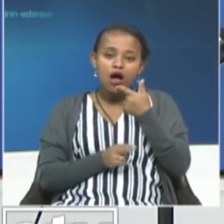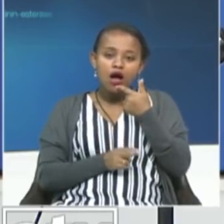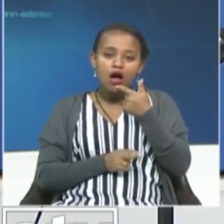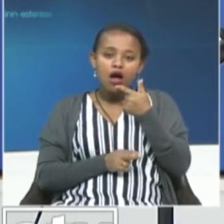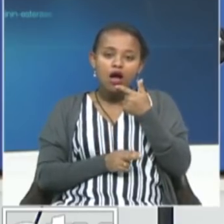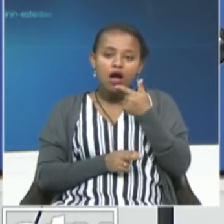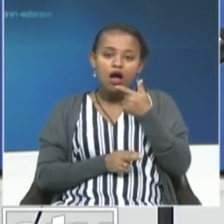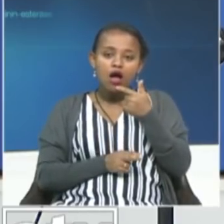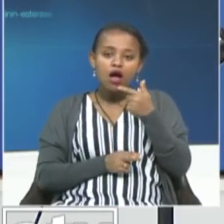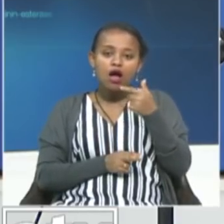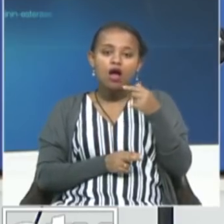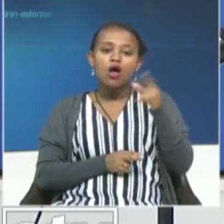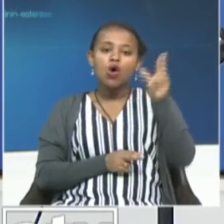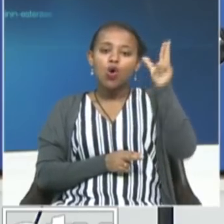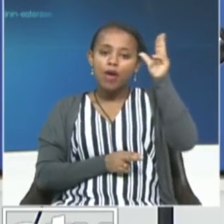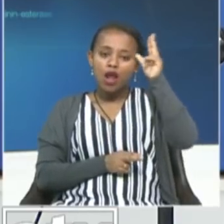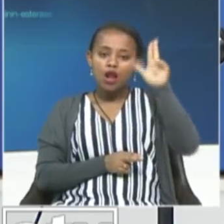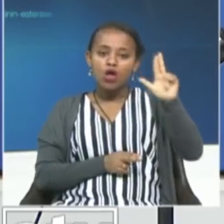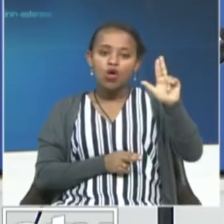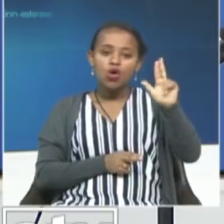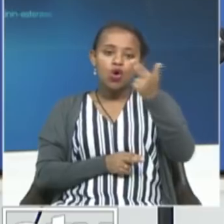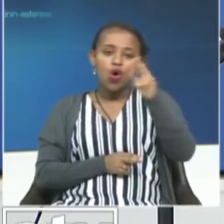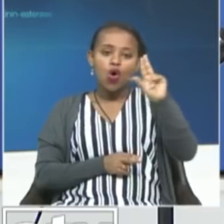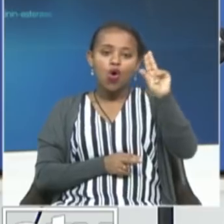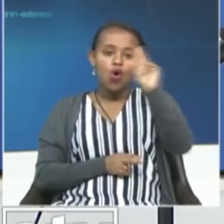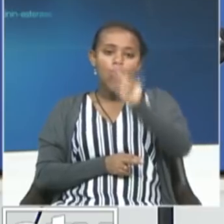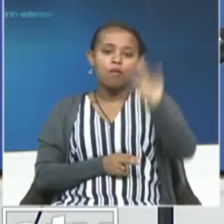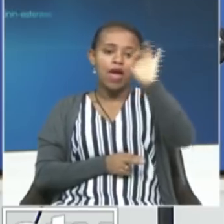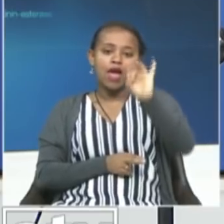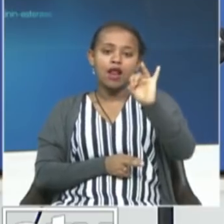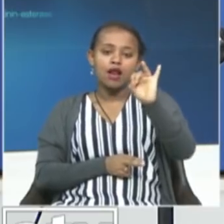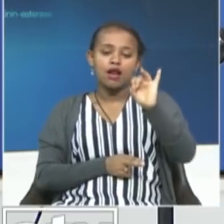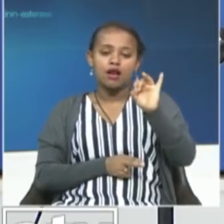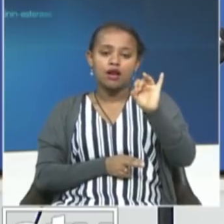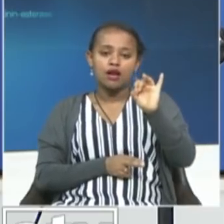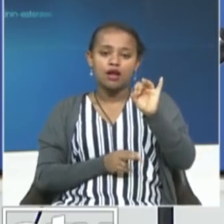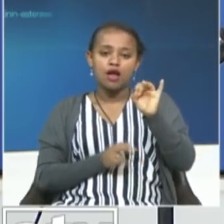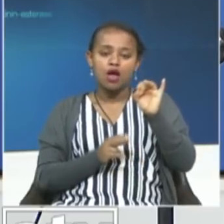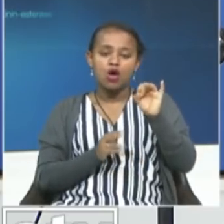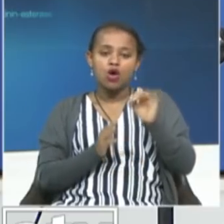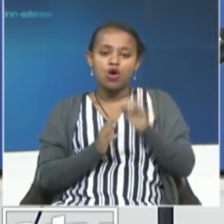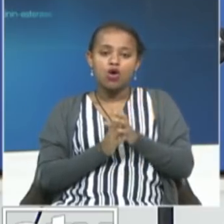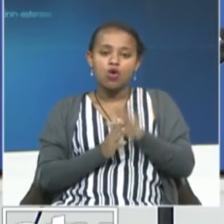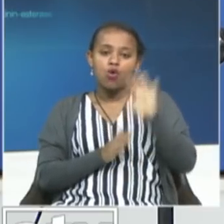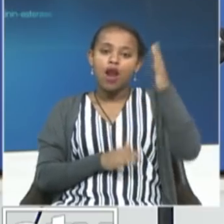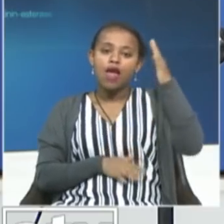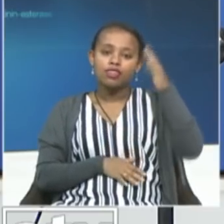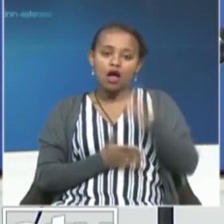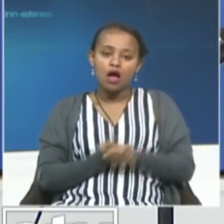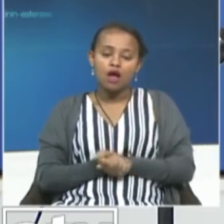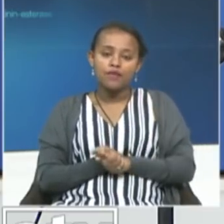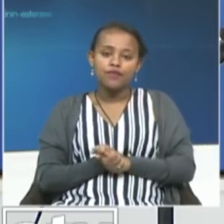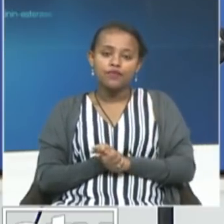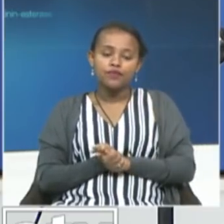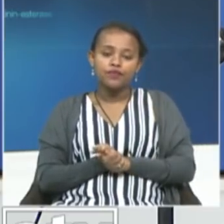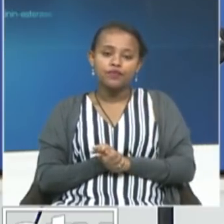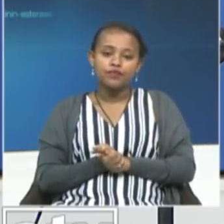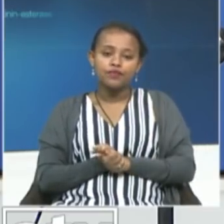ሮቤል ከላይ ታሰጡ ሮቤል እሺ ይቀጥሉ ጥያቄ ሐሳቦን እሺ